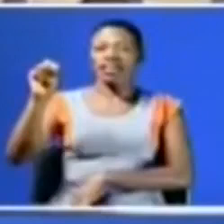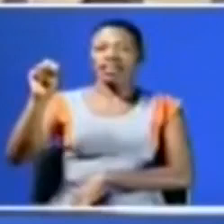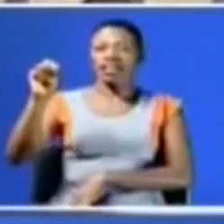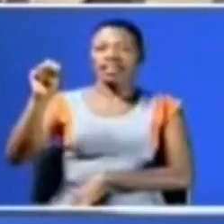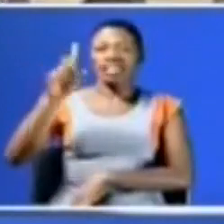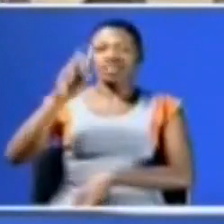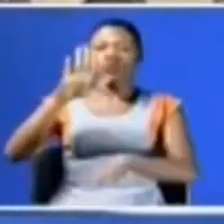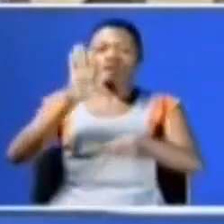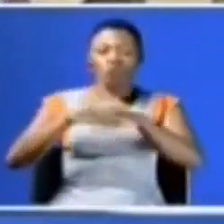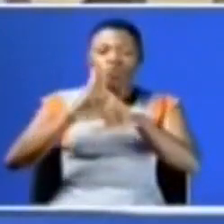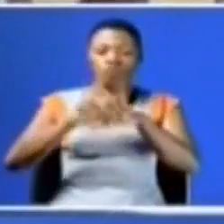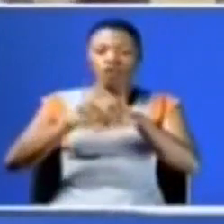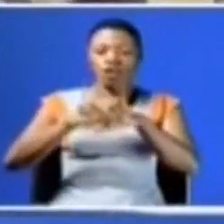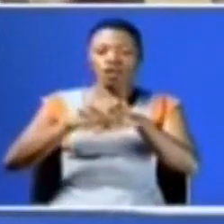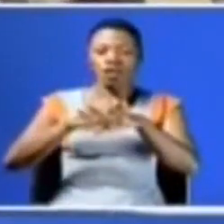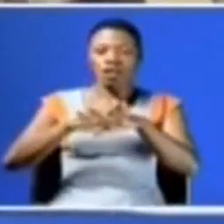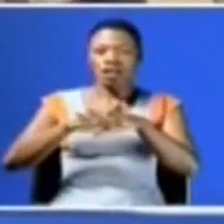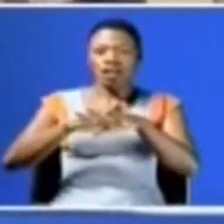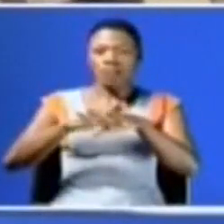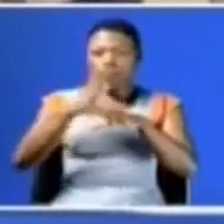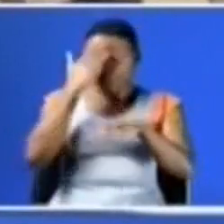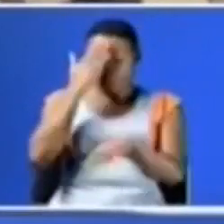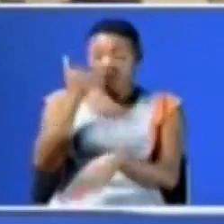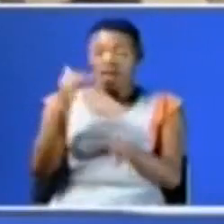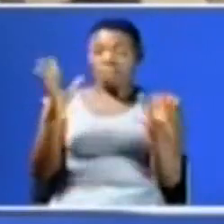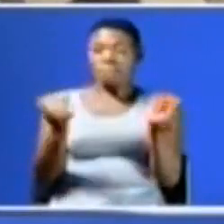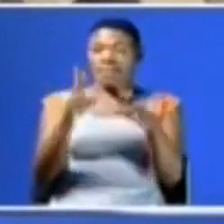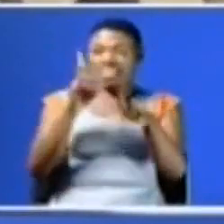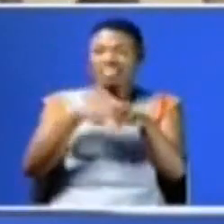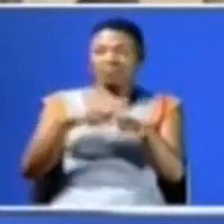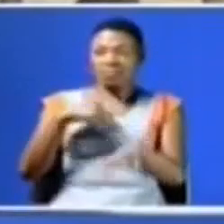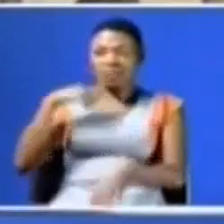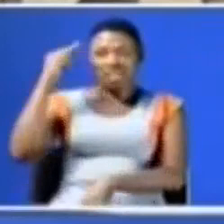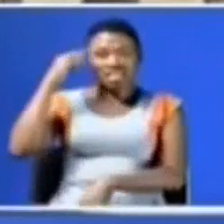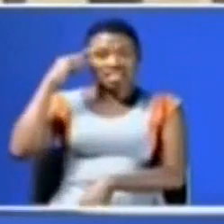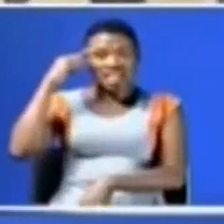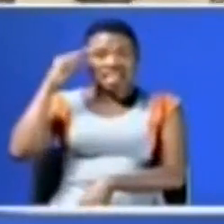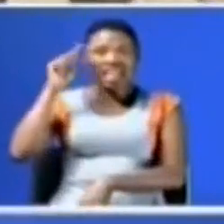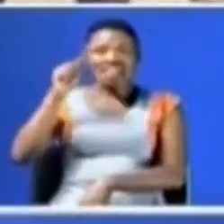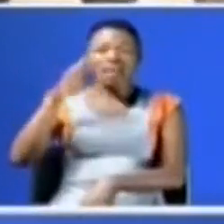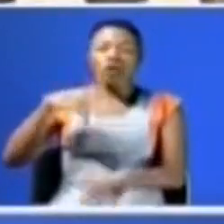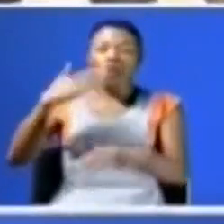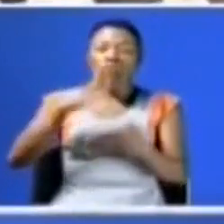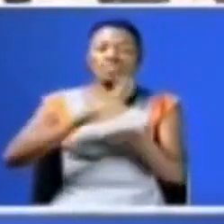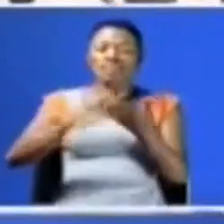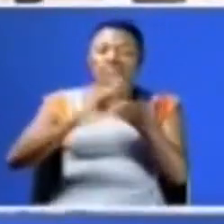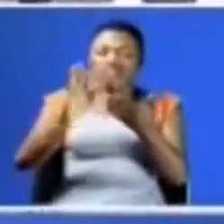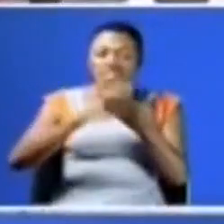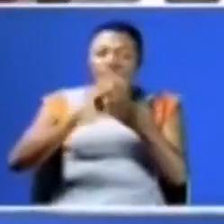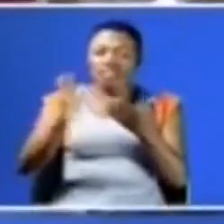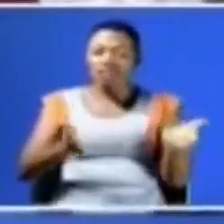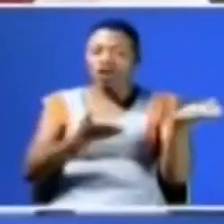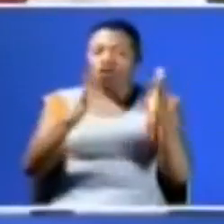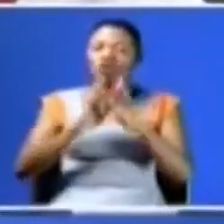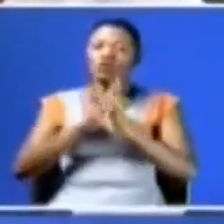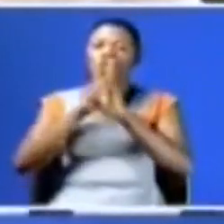bora sana, kwa sababu in most cases I think they are normally the past responders in terms of